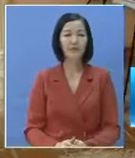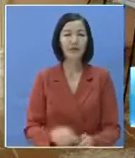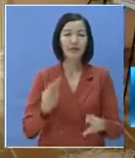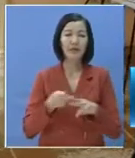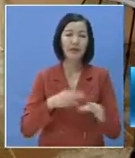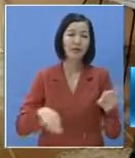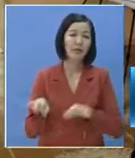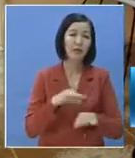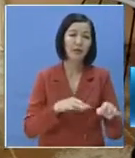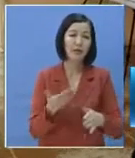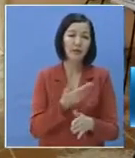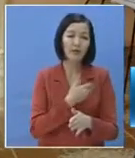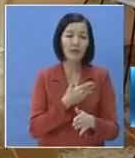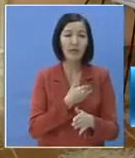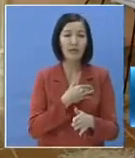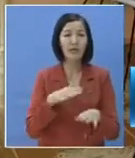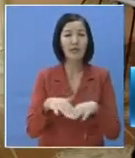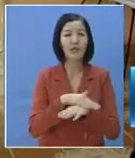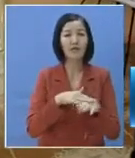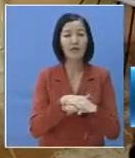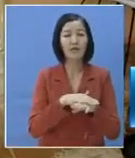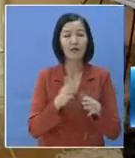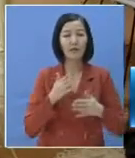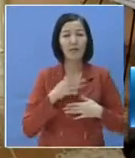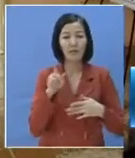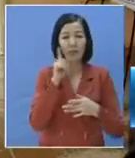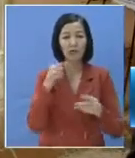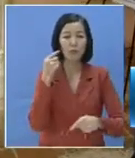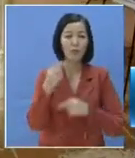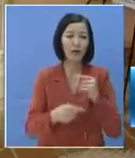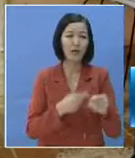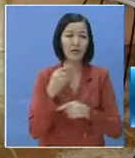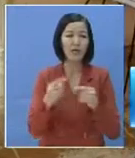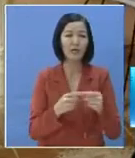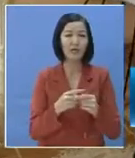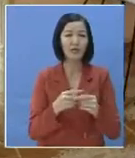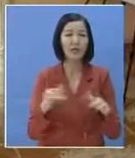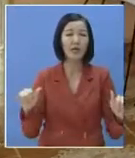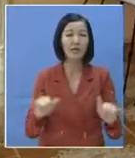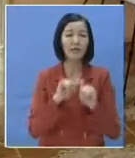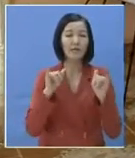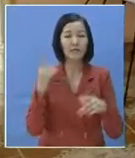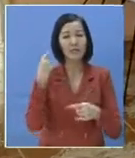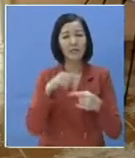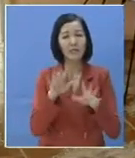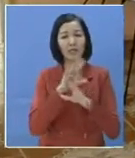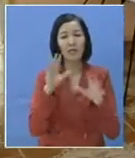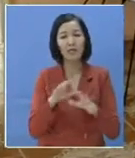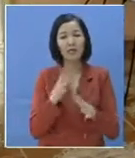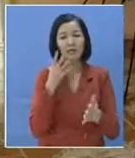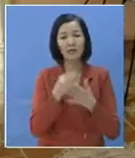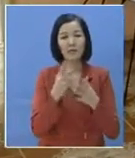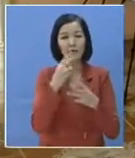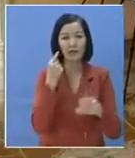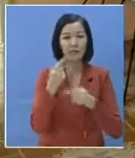Этим проектом мы хотели донести жителям нашего края, в том числе и молодому поколению. Несмотря на развитие технологий, мы должны сохранить наши обычаи